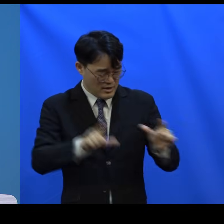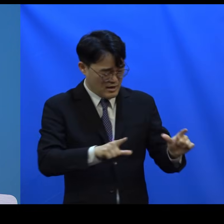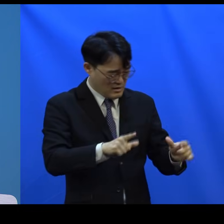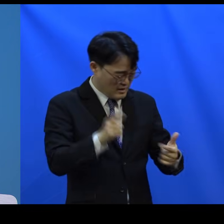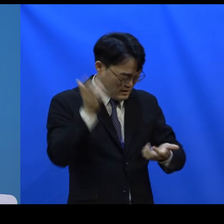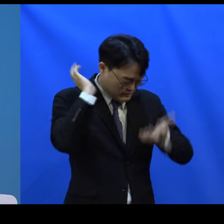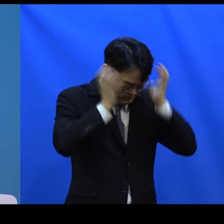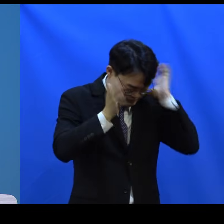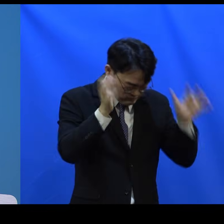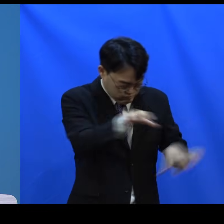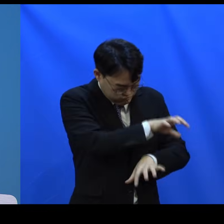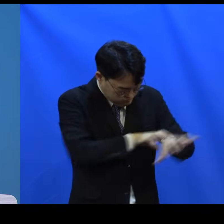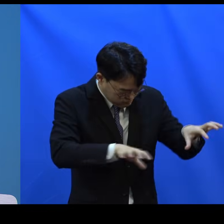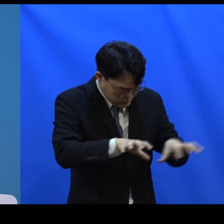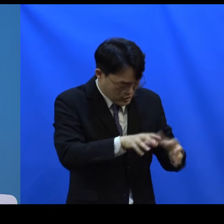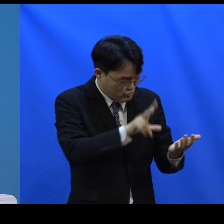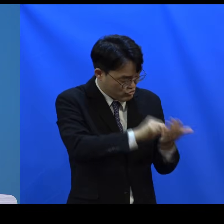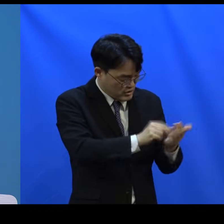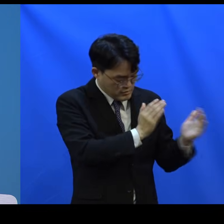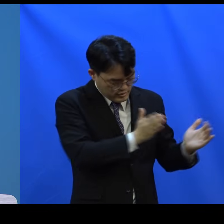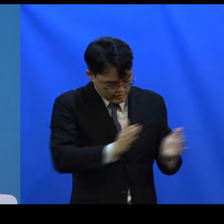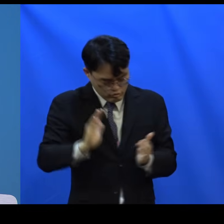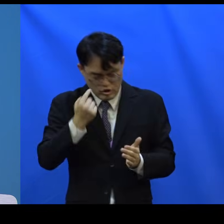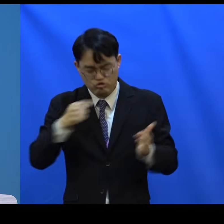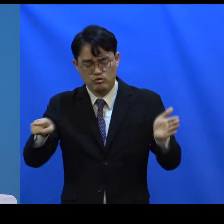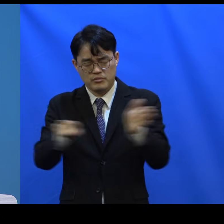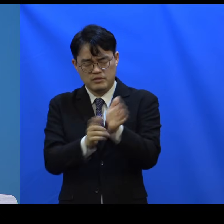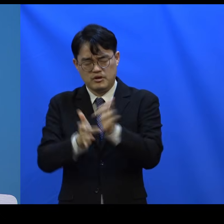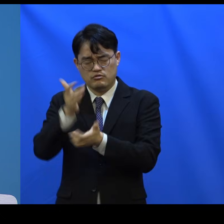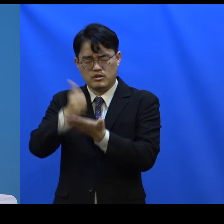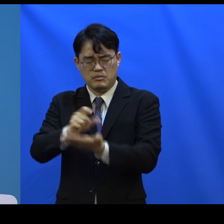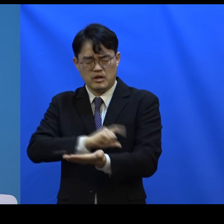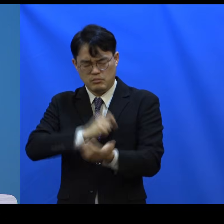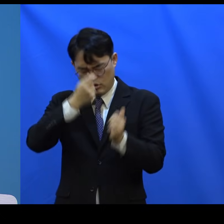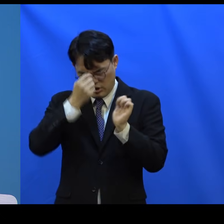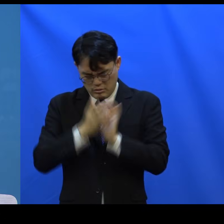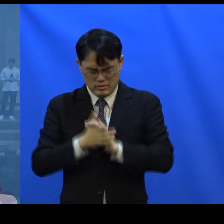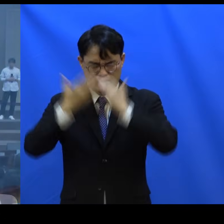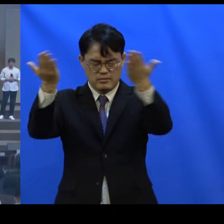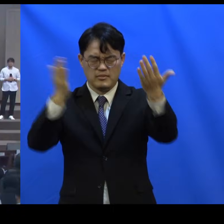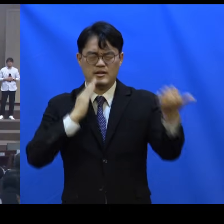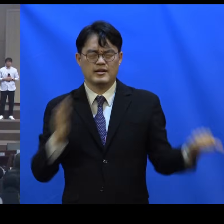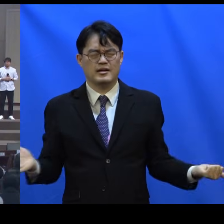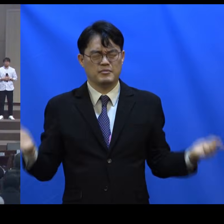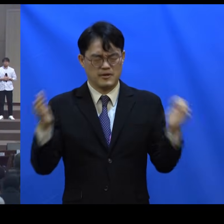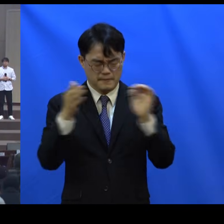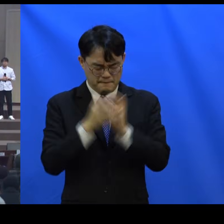회복시켜 주실 줄로 믿사옵고 예수님의 이름으로 기도하옵나이다. 아멘.